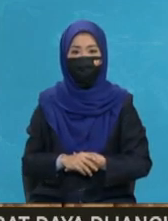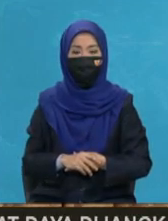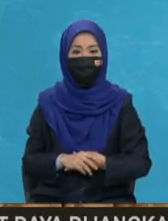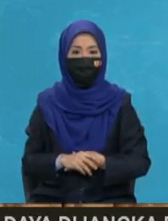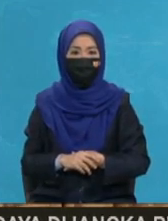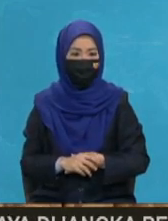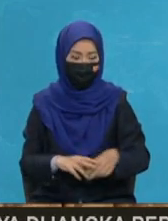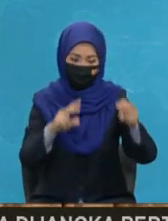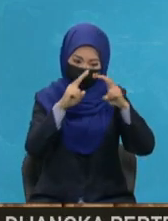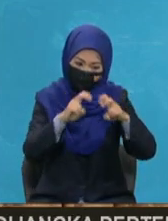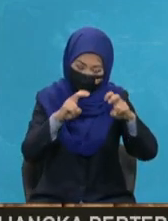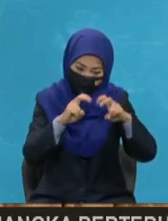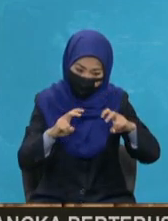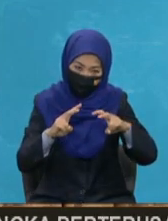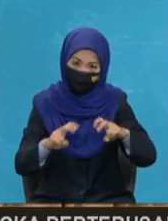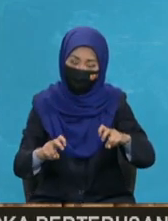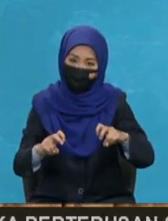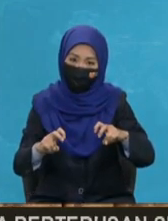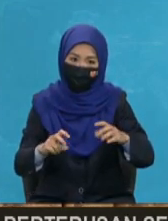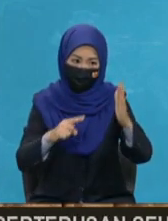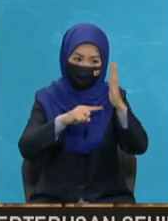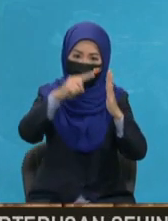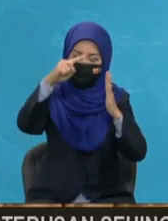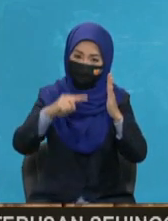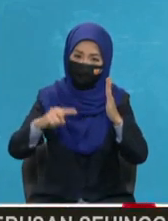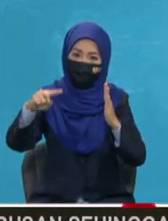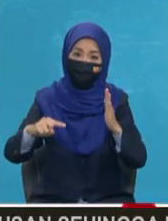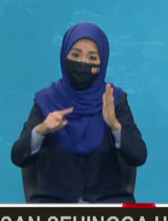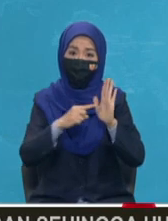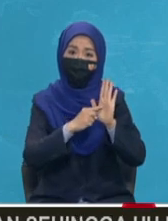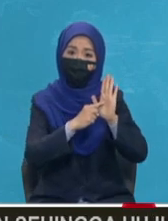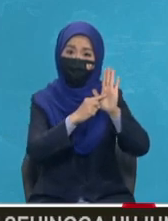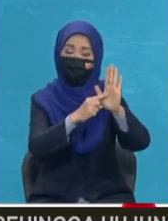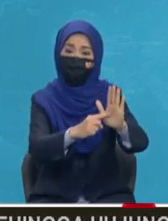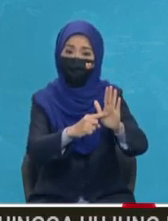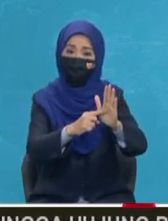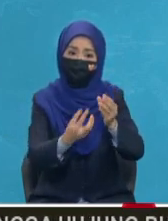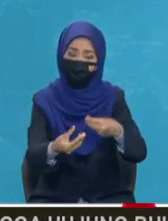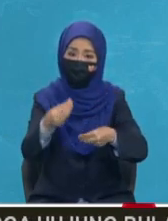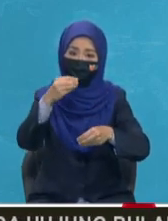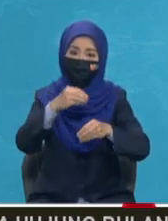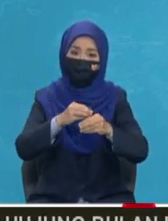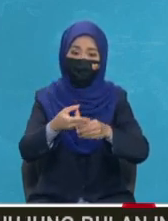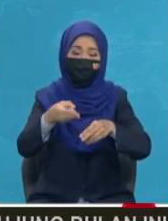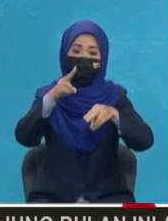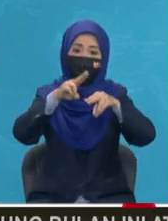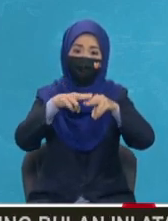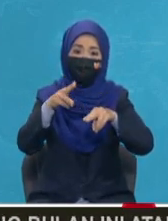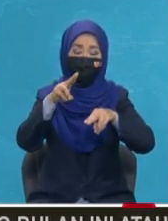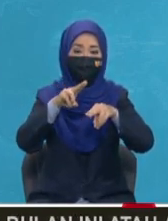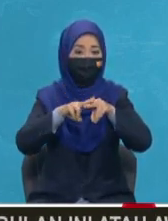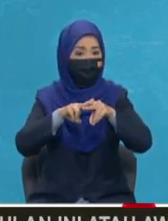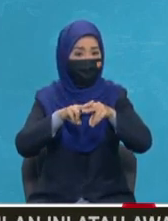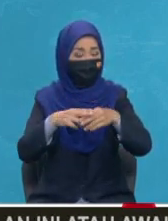Hai dapatkan dapat dan ini adalah sejajar dengan graf yang tertulis sekarang yang menunjukkan reproduction number bagi gelombang